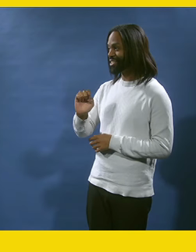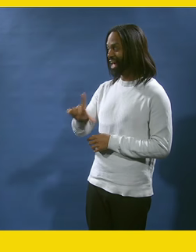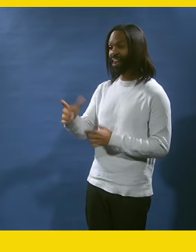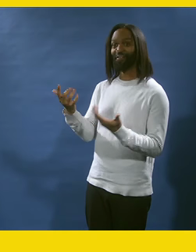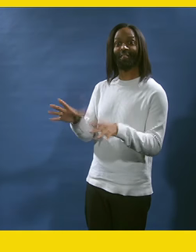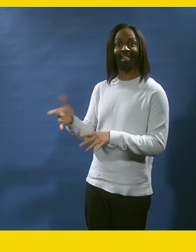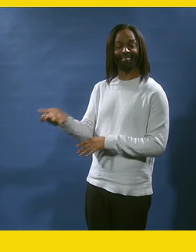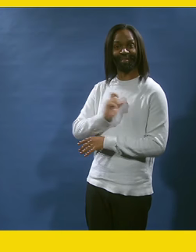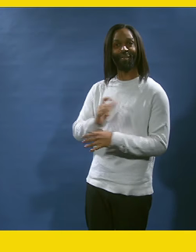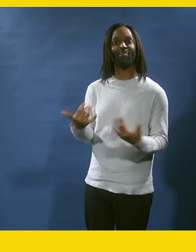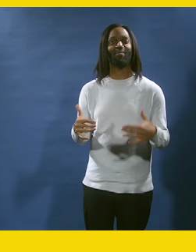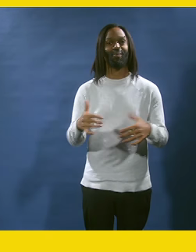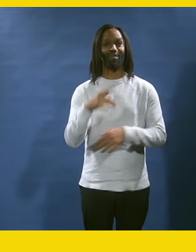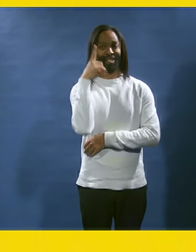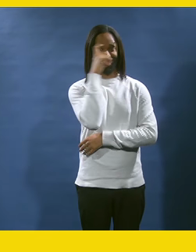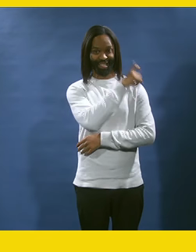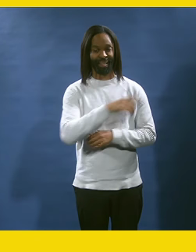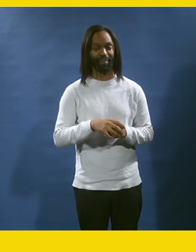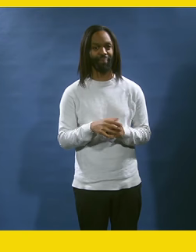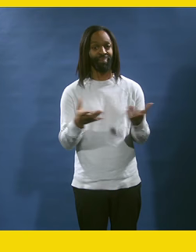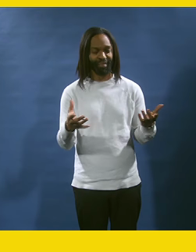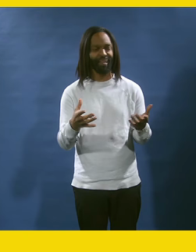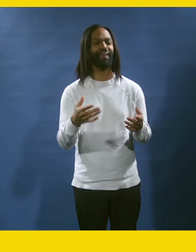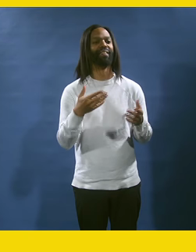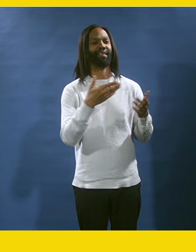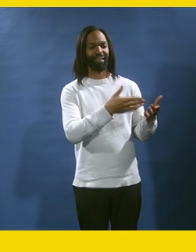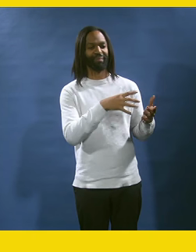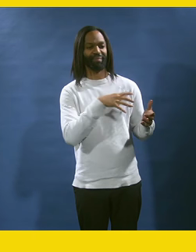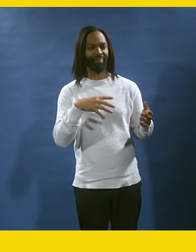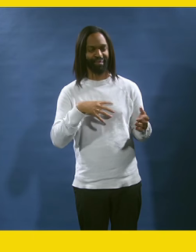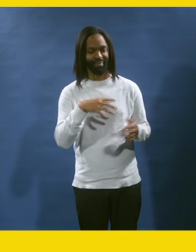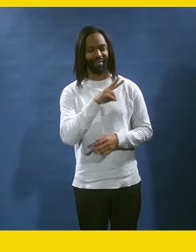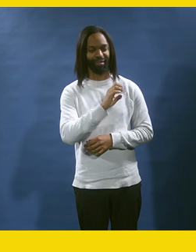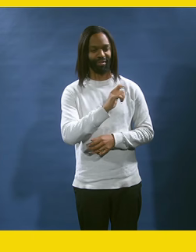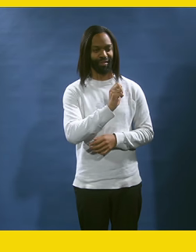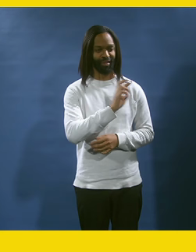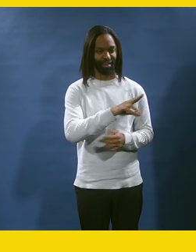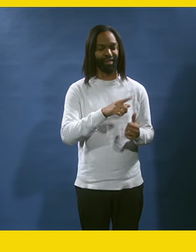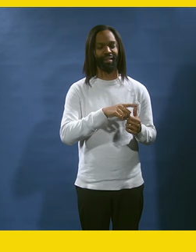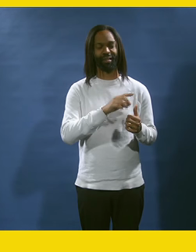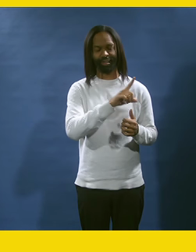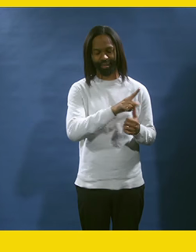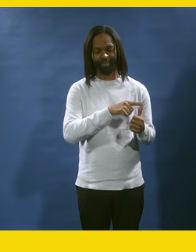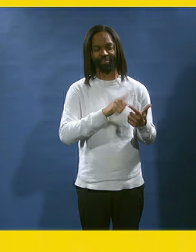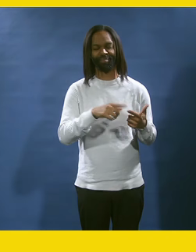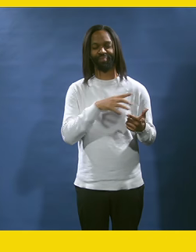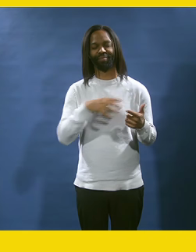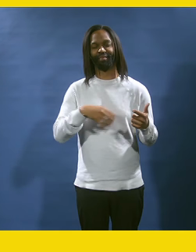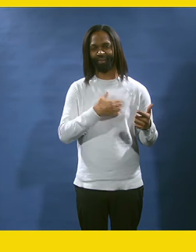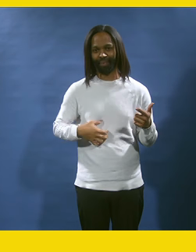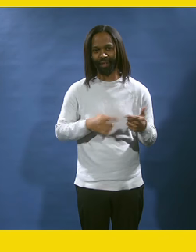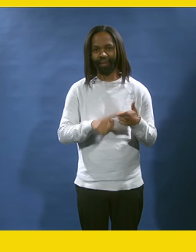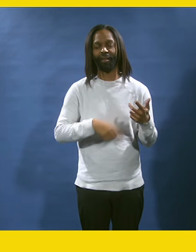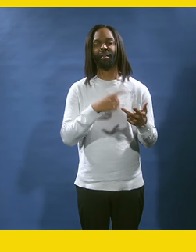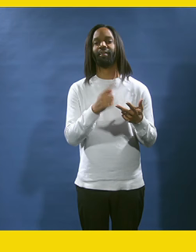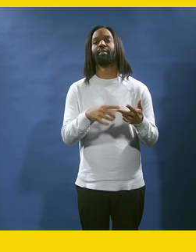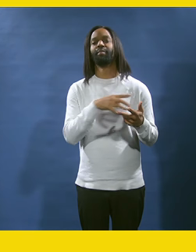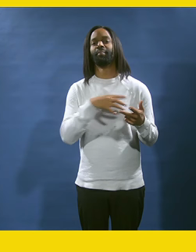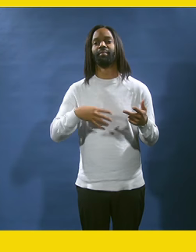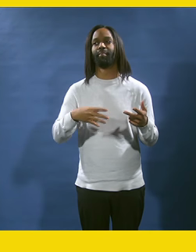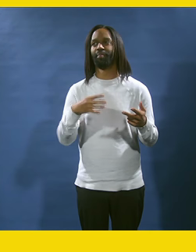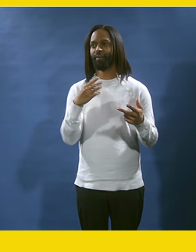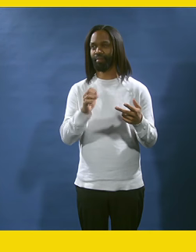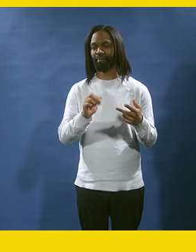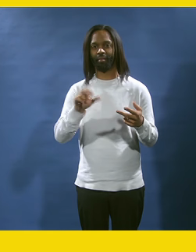Bien, bah écoutez, Madame Vogel, chère Jeanne Berzéguian, chère Valentine Sbéraud, merci pour comment dire,